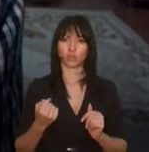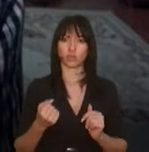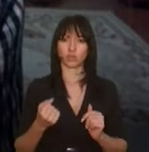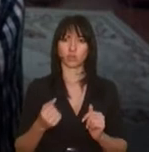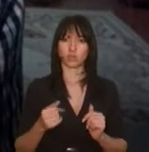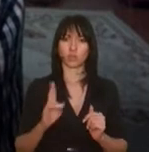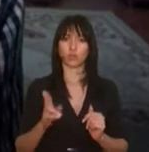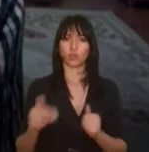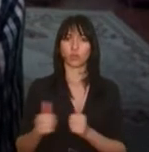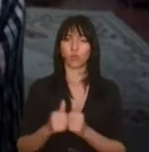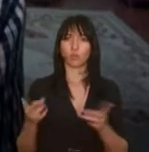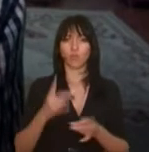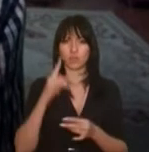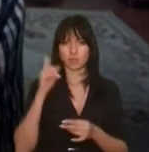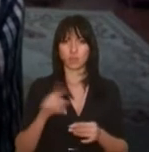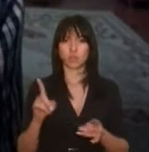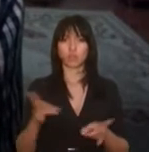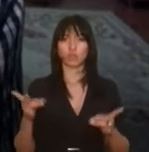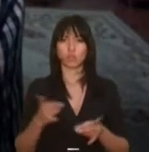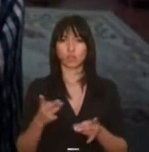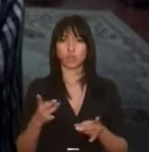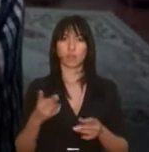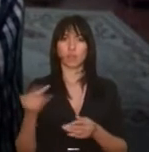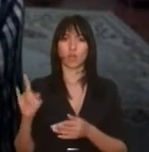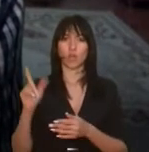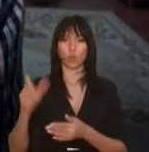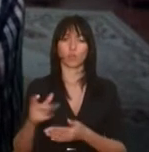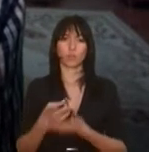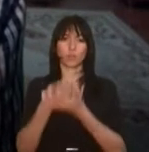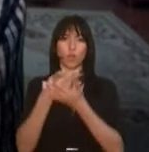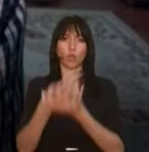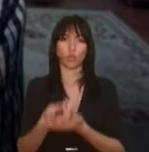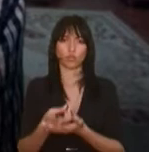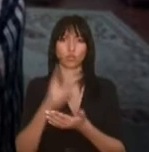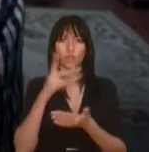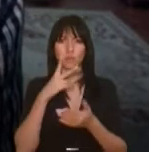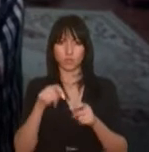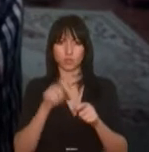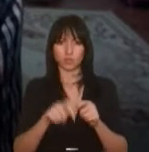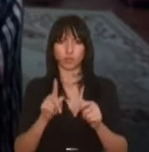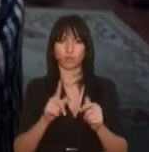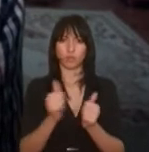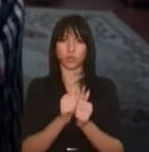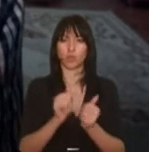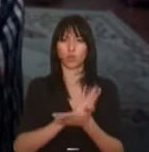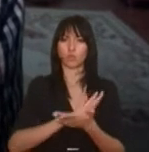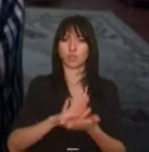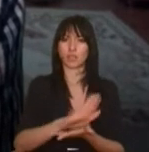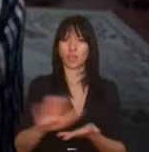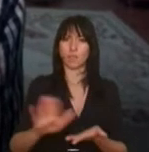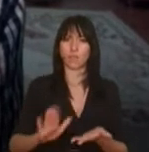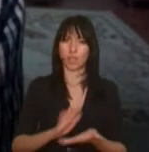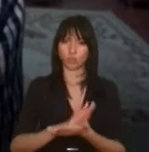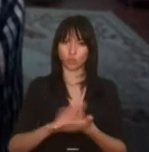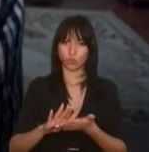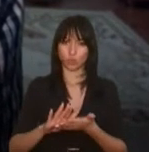сокласник повинен знати, що треба уложити, треба переконатися, спробувати зайти в контакт з дитиною, що він дійсно